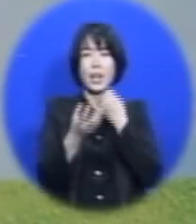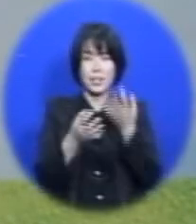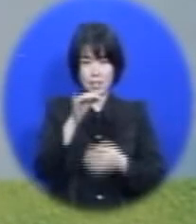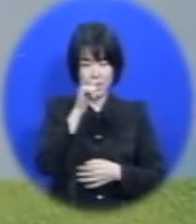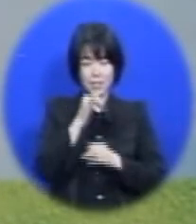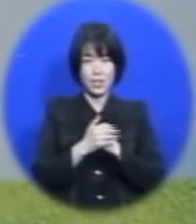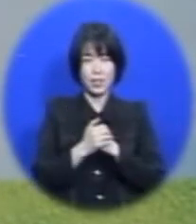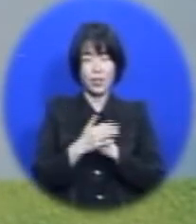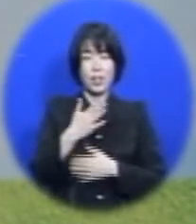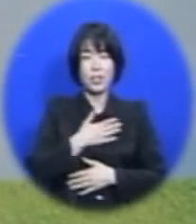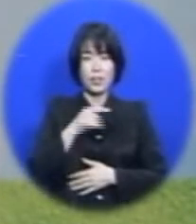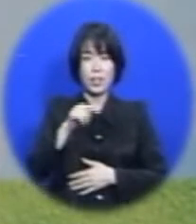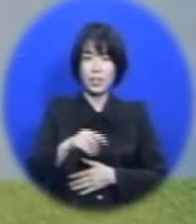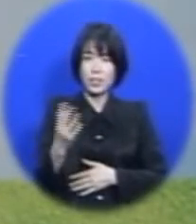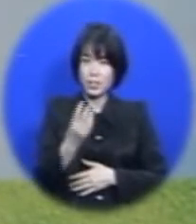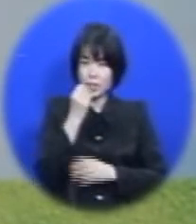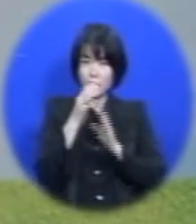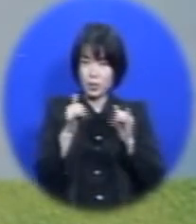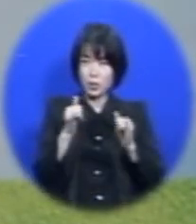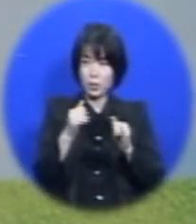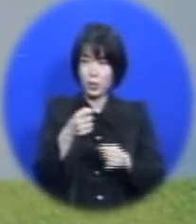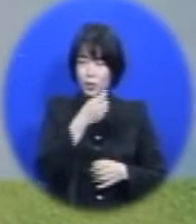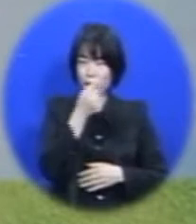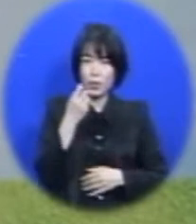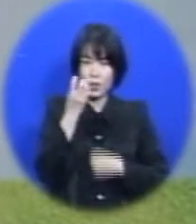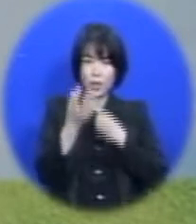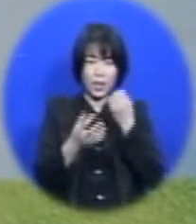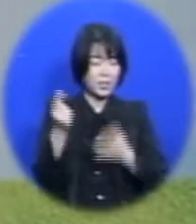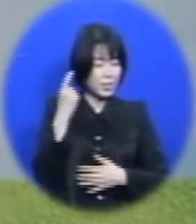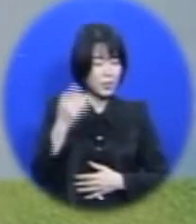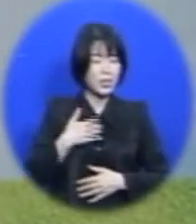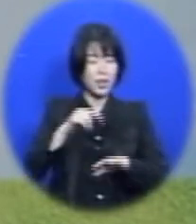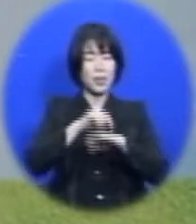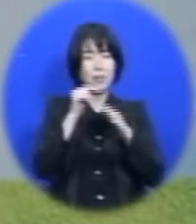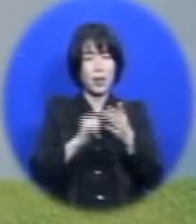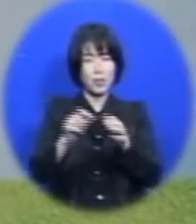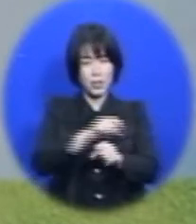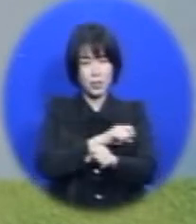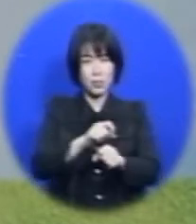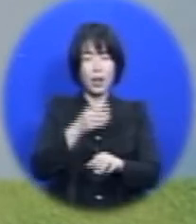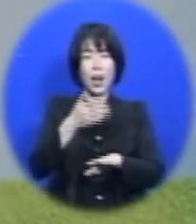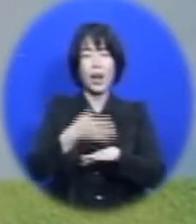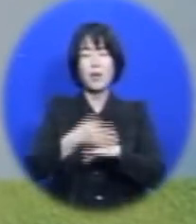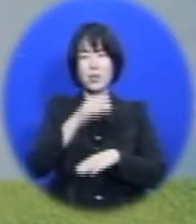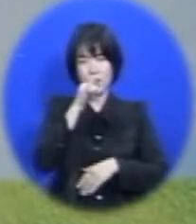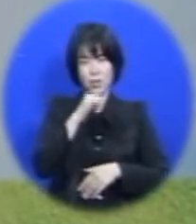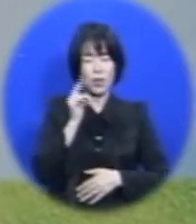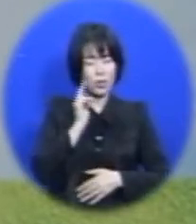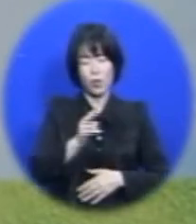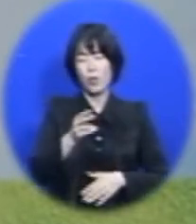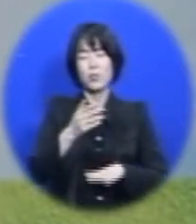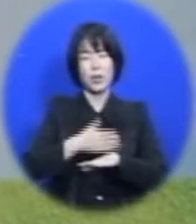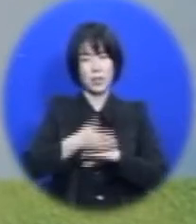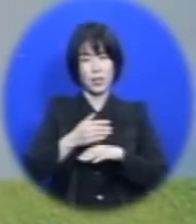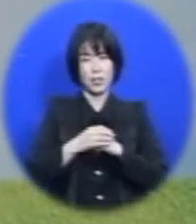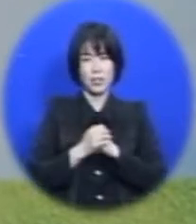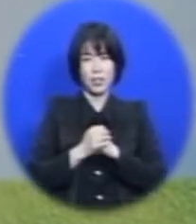저는 그 성도들의 간증을 들으면서 제 마음에 정말 특별한 감사가 있었습니다. 너무너무 감사했어요.